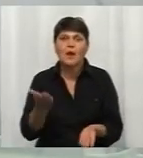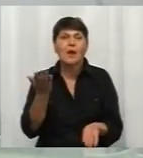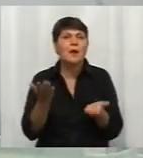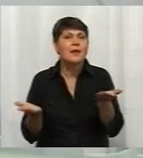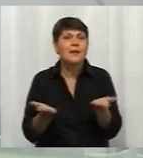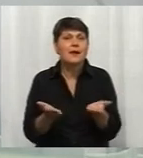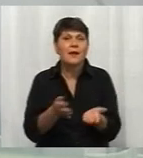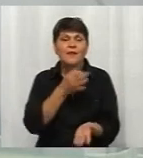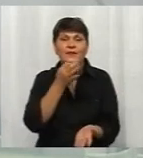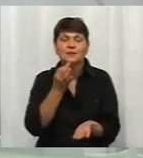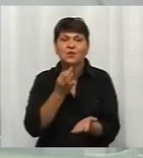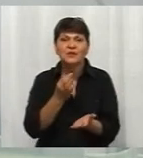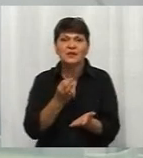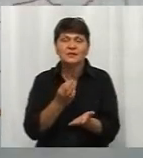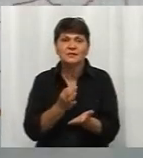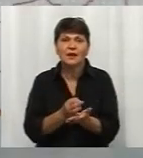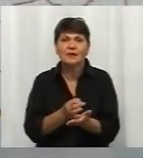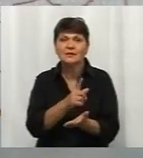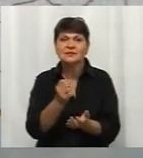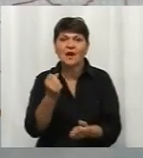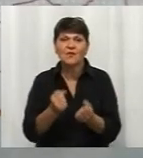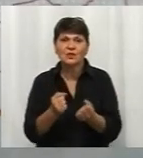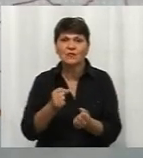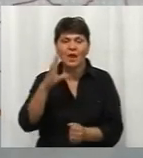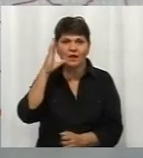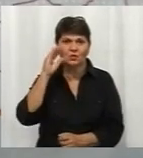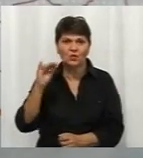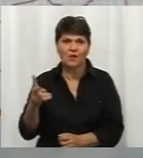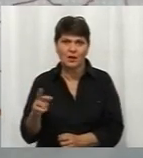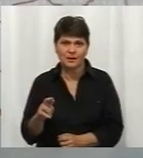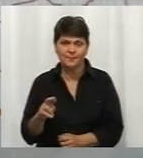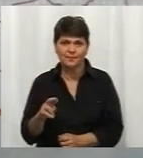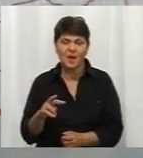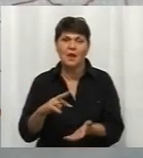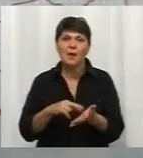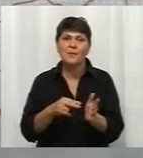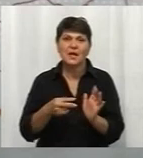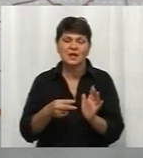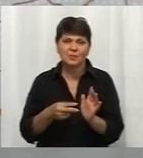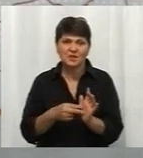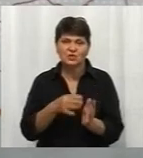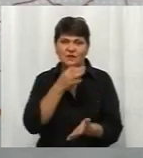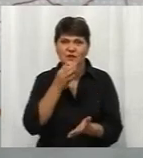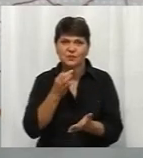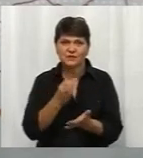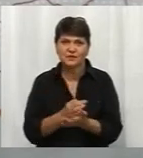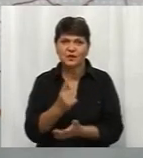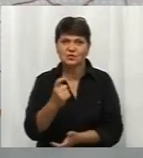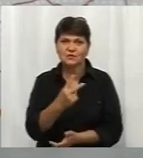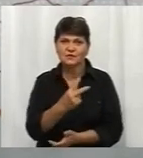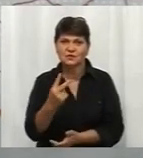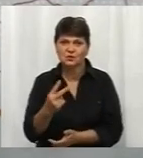разі ігнорування сирен? Передбачена адміністративна відповідальність за статтею 122 частиною 3 у розмір